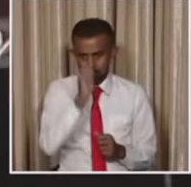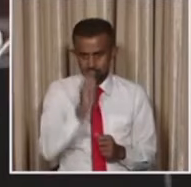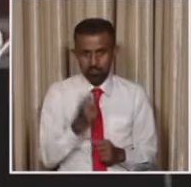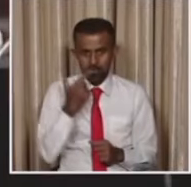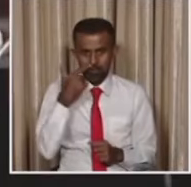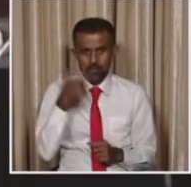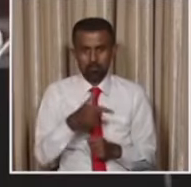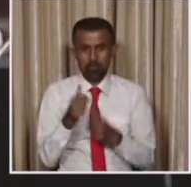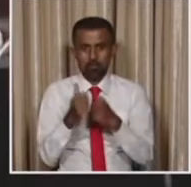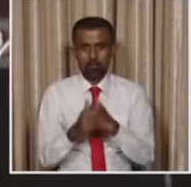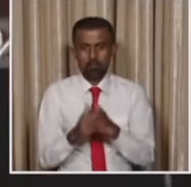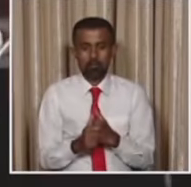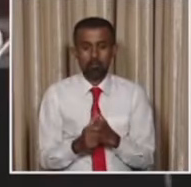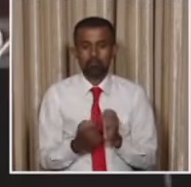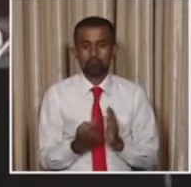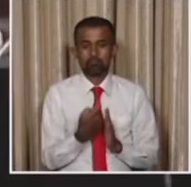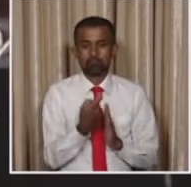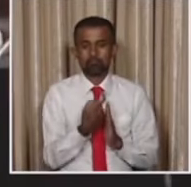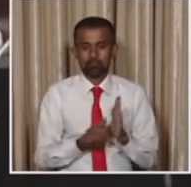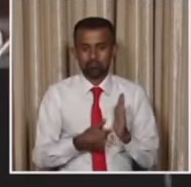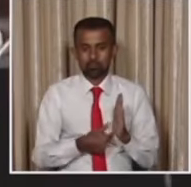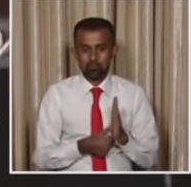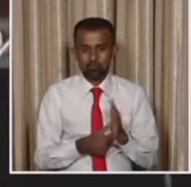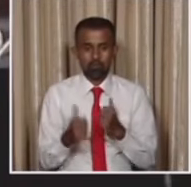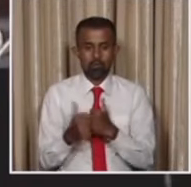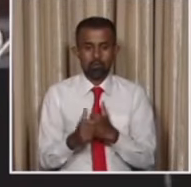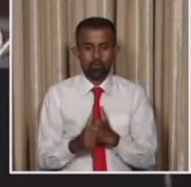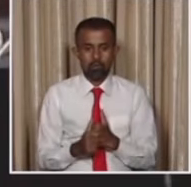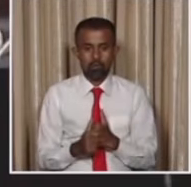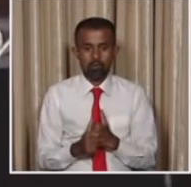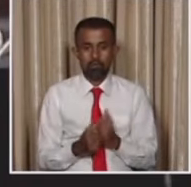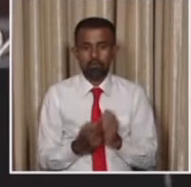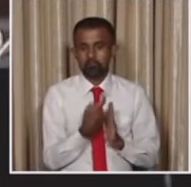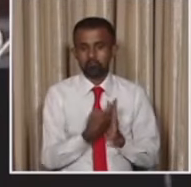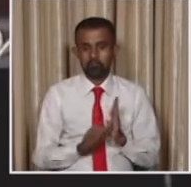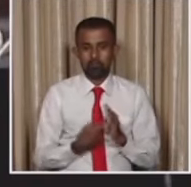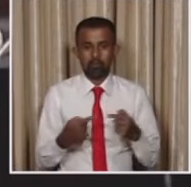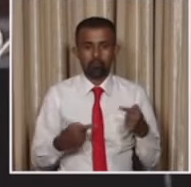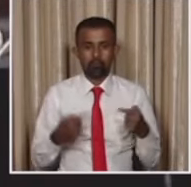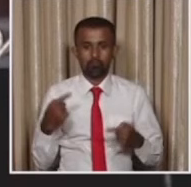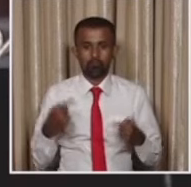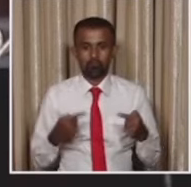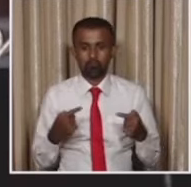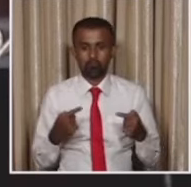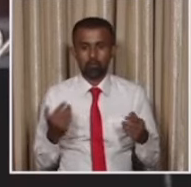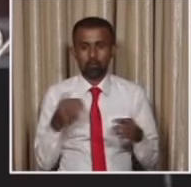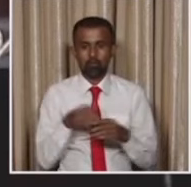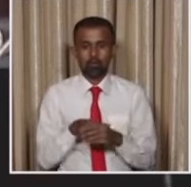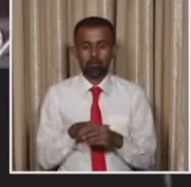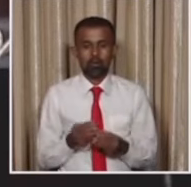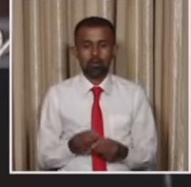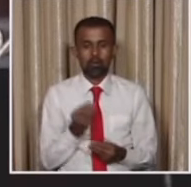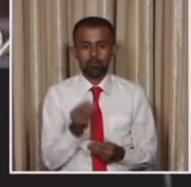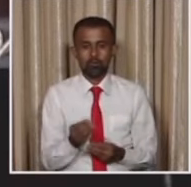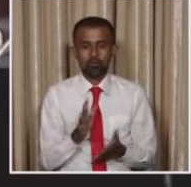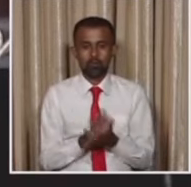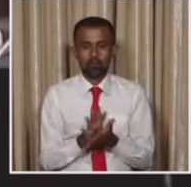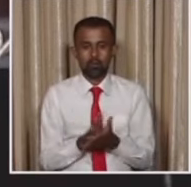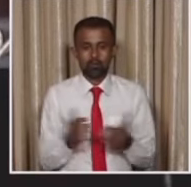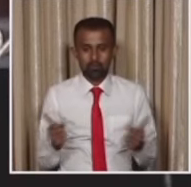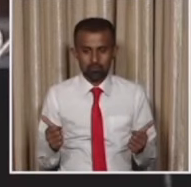කංජතෙල් නිෂ්පාදන විධිවිධාන පනත යටතේ සැකසූ නියෝග පිළිබඳ විවාදයකට සහභාගීවීමට ලැබීම පිළිබඳ මම සතුටු